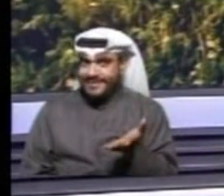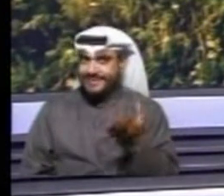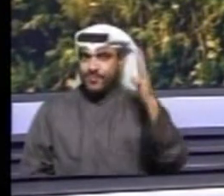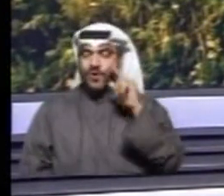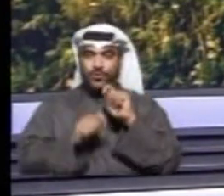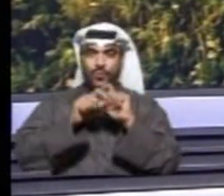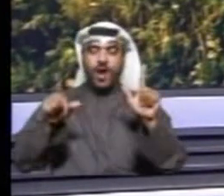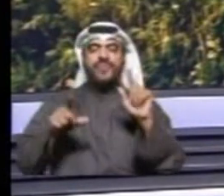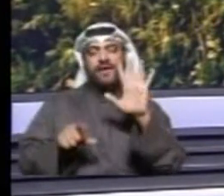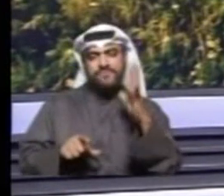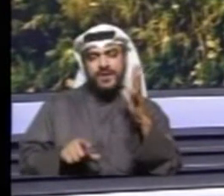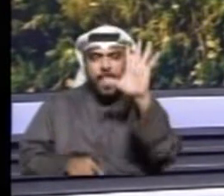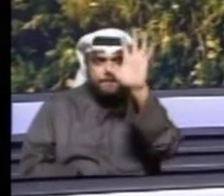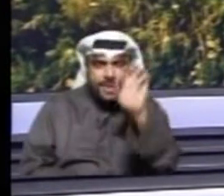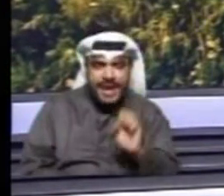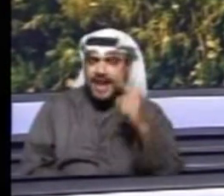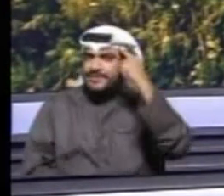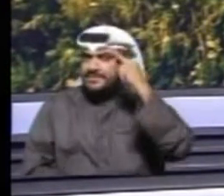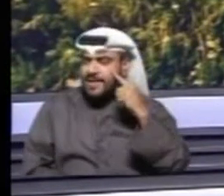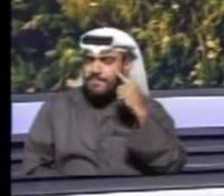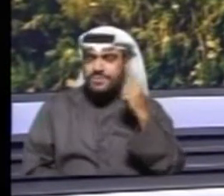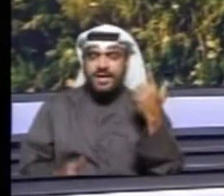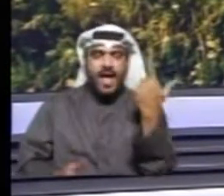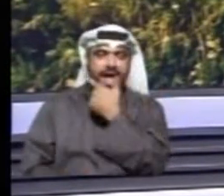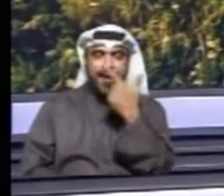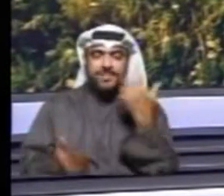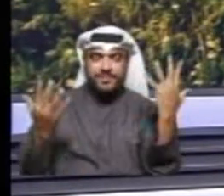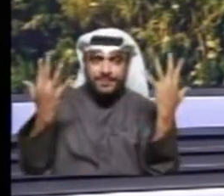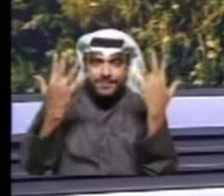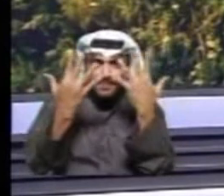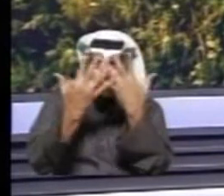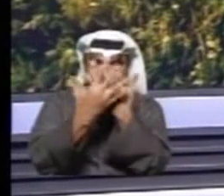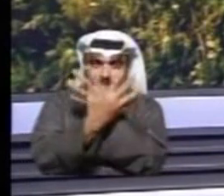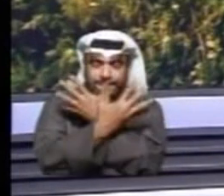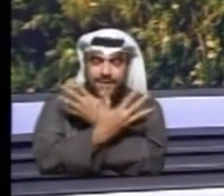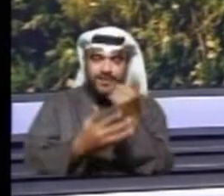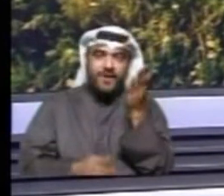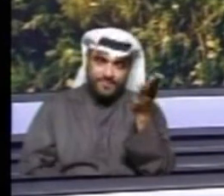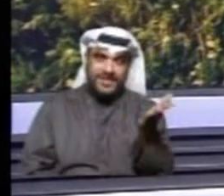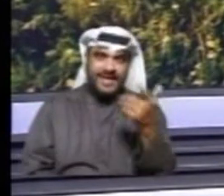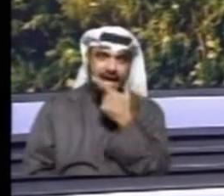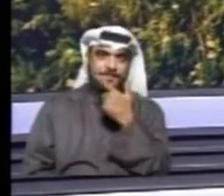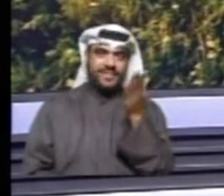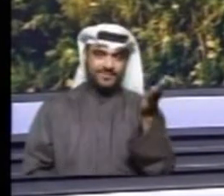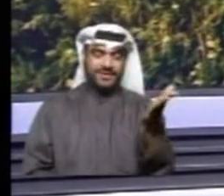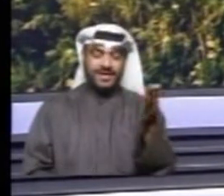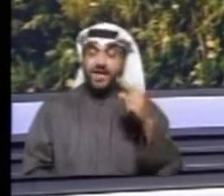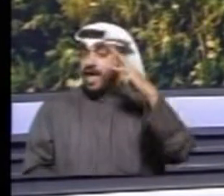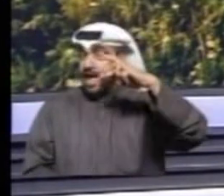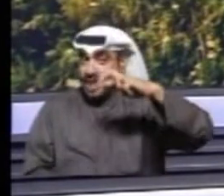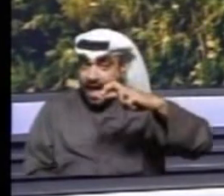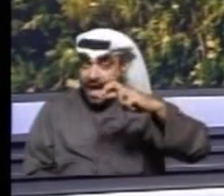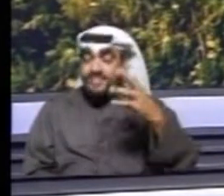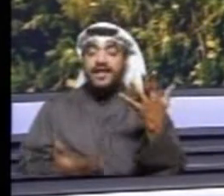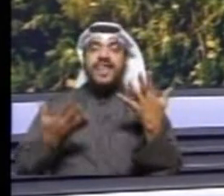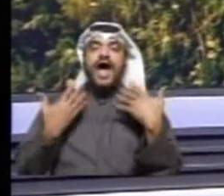لتشكل الضباب الخفيف في المساء. أيضا في يوم الجمعة ويوم السبت 22 العظمى والصغرى 15 درجة مئوية. يوم الأحد أيضا رياح